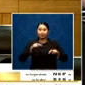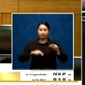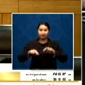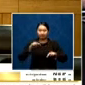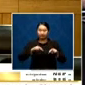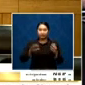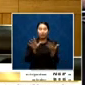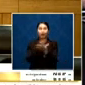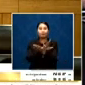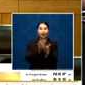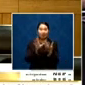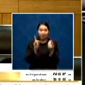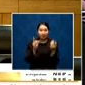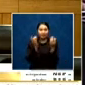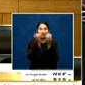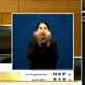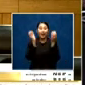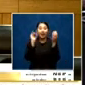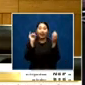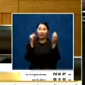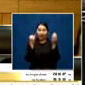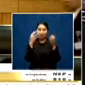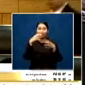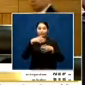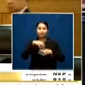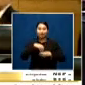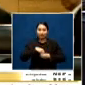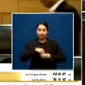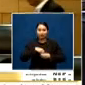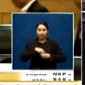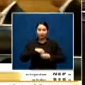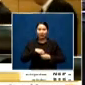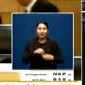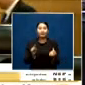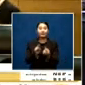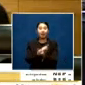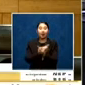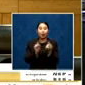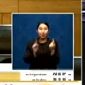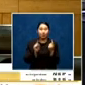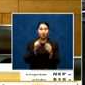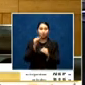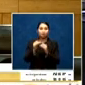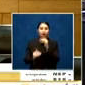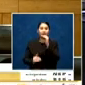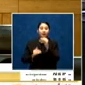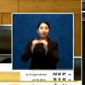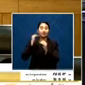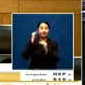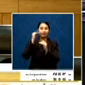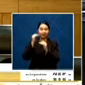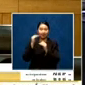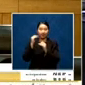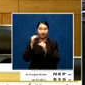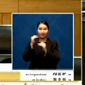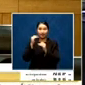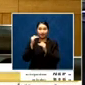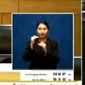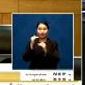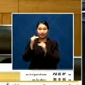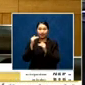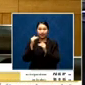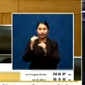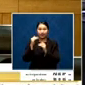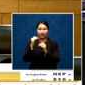วยย้ำเหตุผลเข้าไปแล้วมันก็ส่งมาถึงคนอีกเกินกว่า 14.4 ล้านคน26ล้านในฝ่ายที่เลือกรัฐบาล8พร